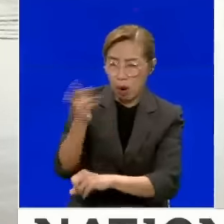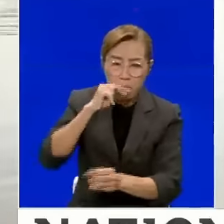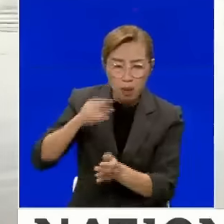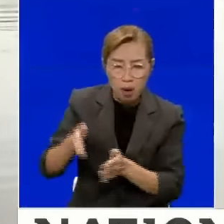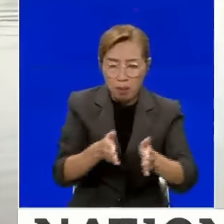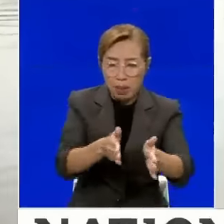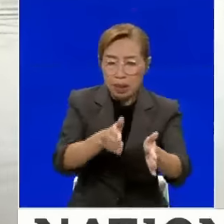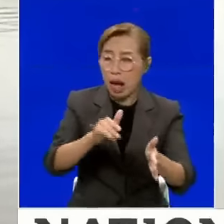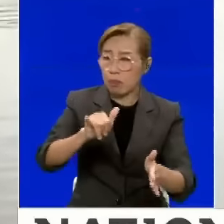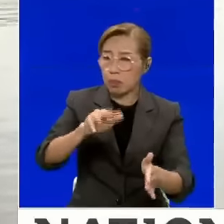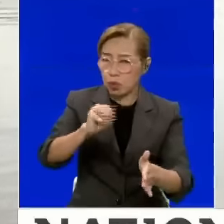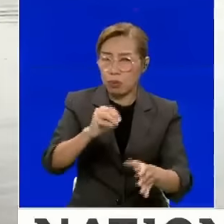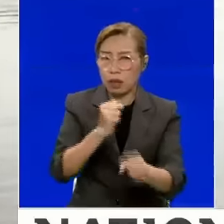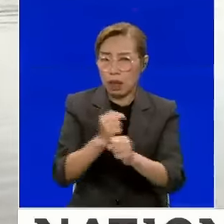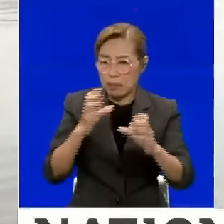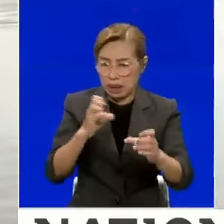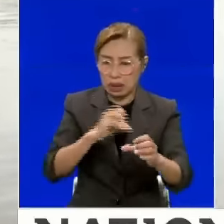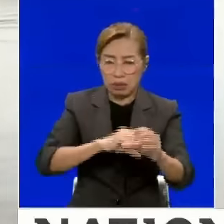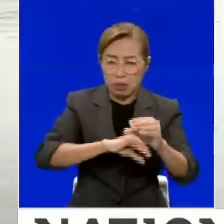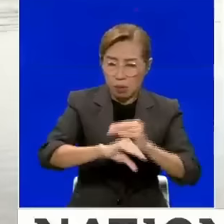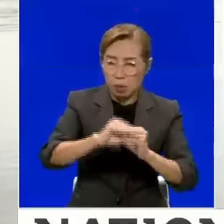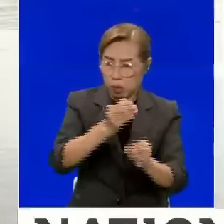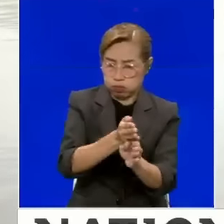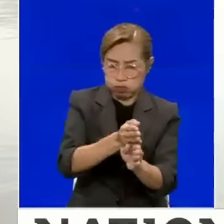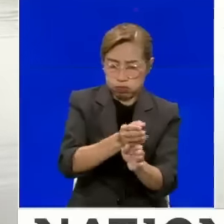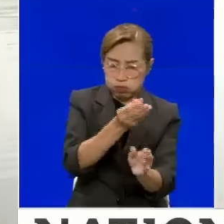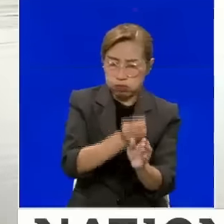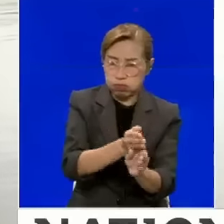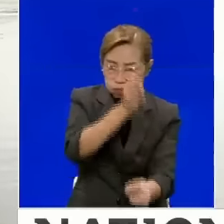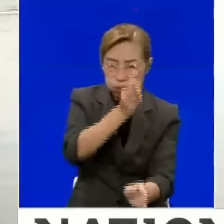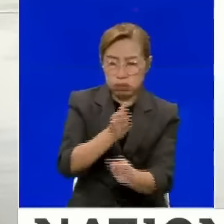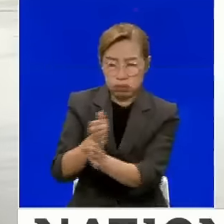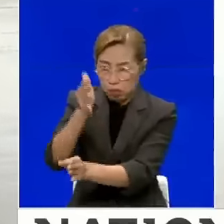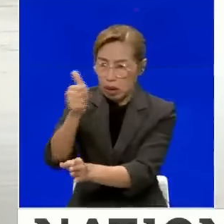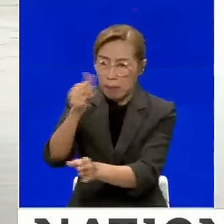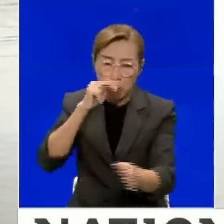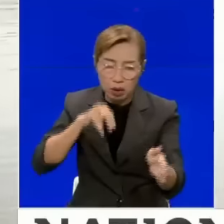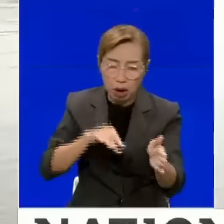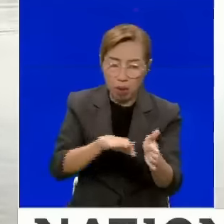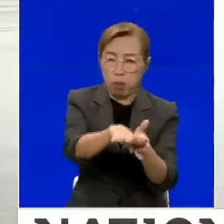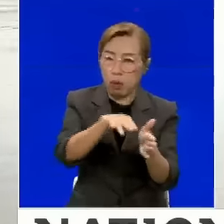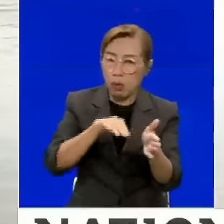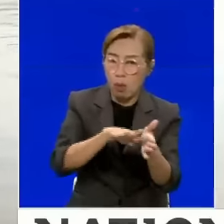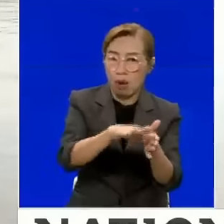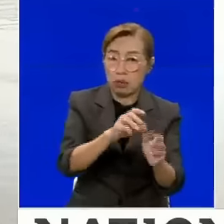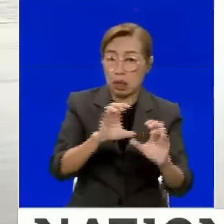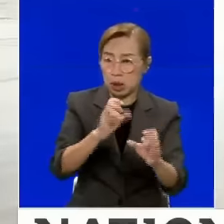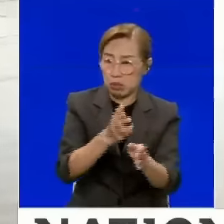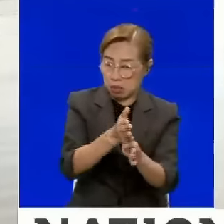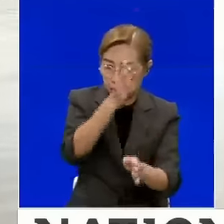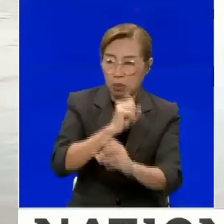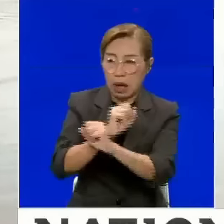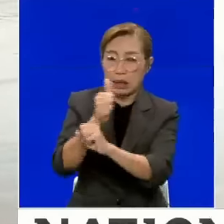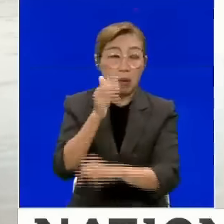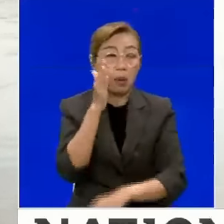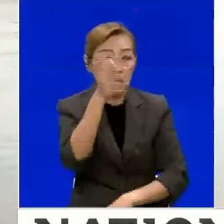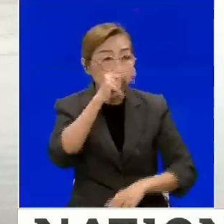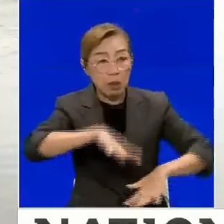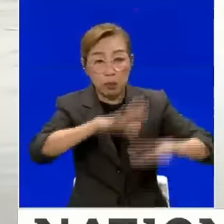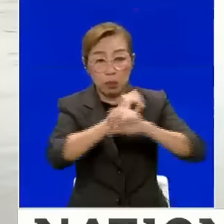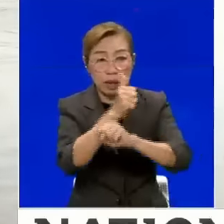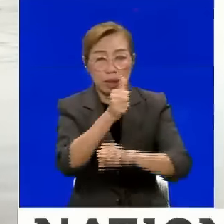งหินกับมันช่วยชะลอการพังเตาะน้ำได้ครับ ป้องกันน้ำท่วมในอนาคตนะครับตอนนี้ชาวบ้